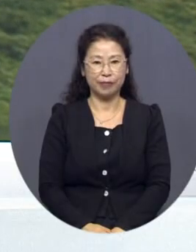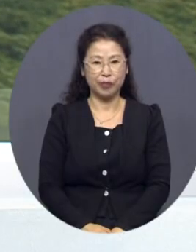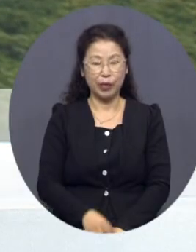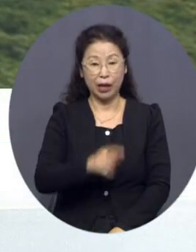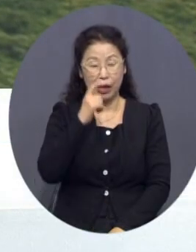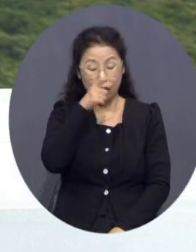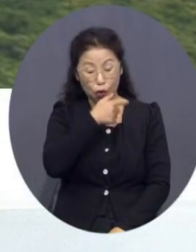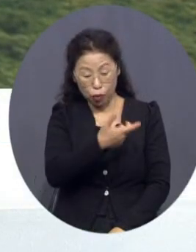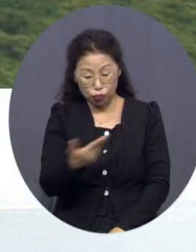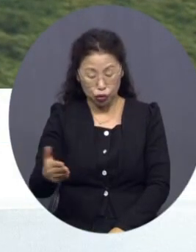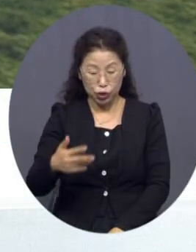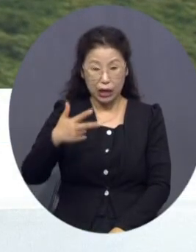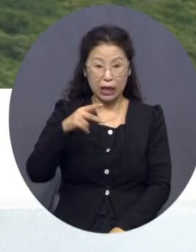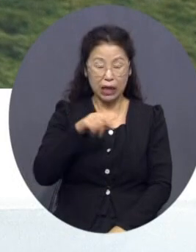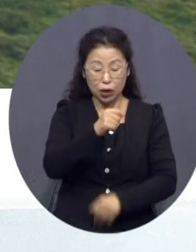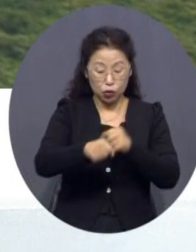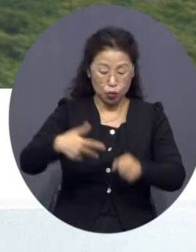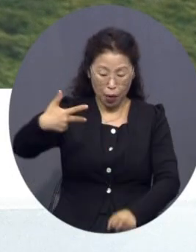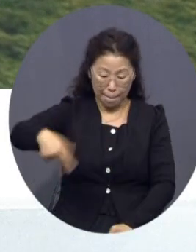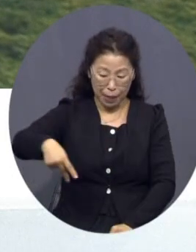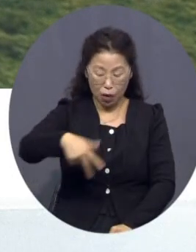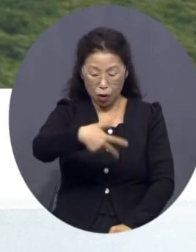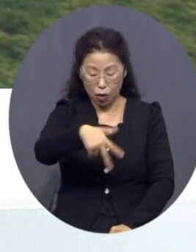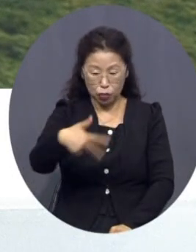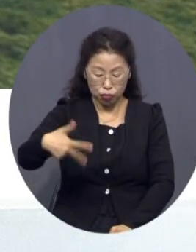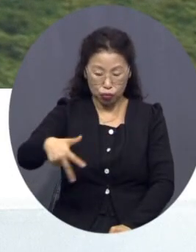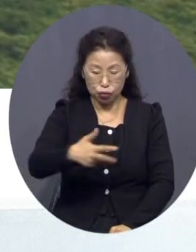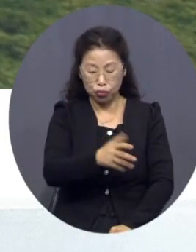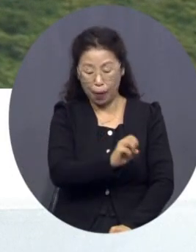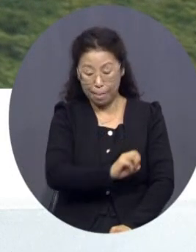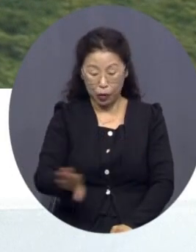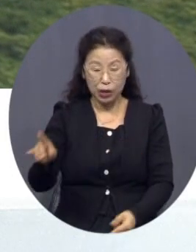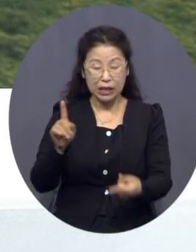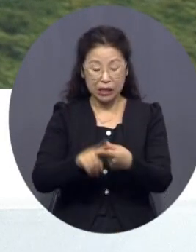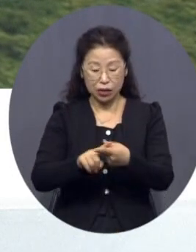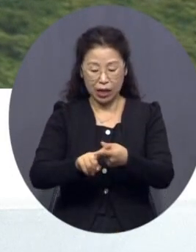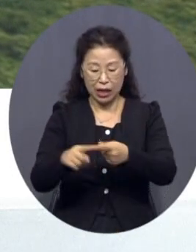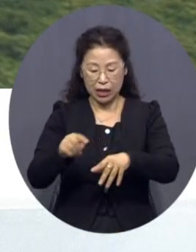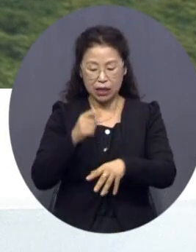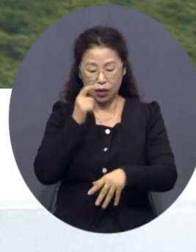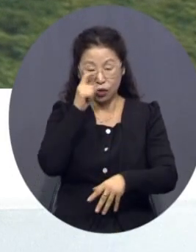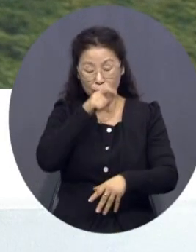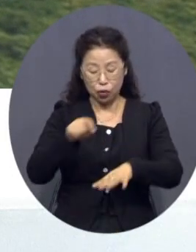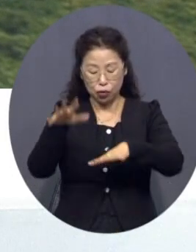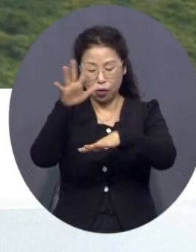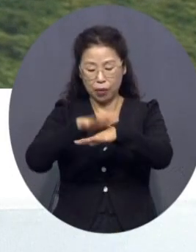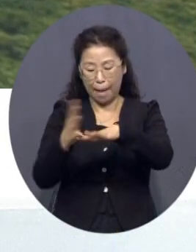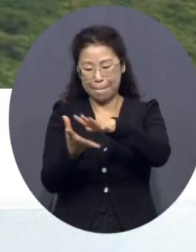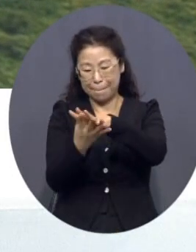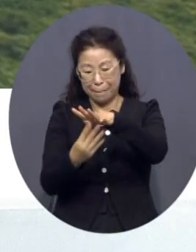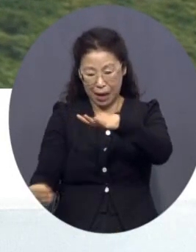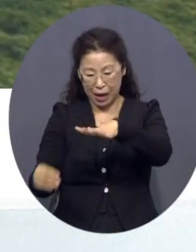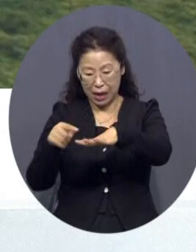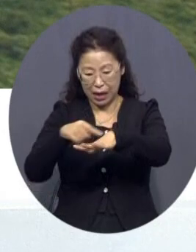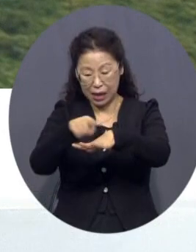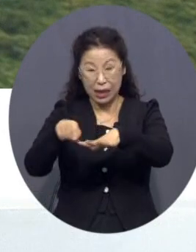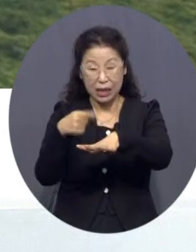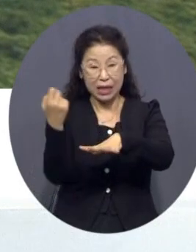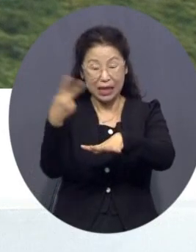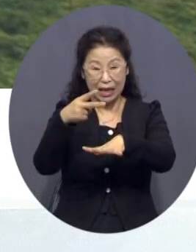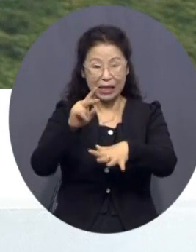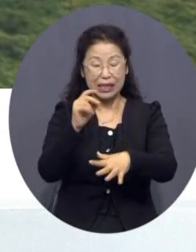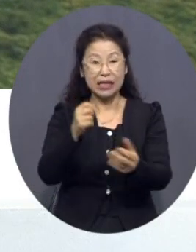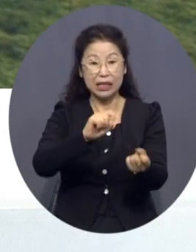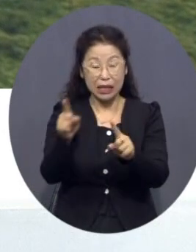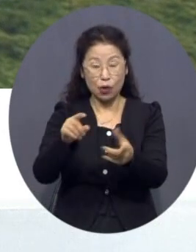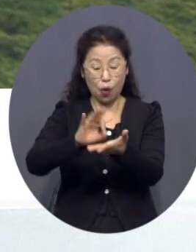하수나 가축 분뇨를 처리하는 과정에서 나온 찌꺼기를 슬러지라고 하는데요. 이 같은 슬러지를 재활용하는 폐기물 처리